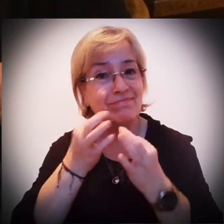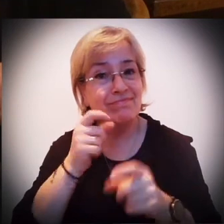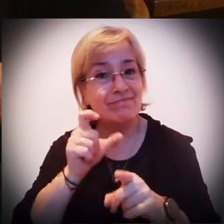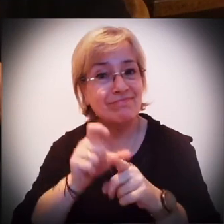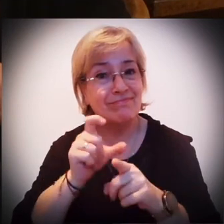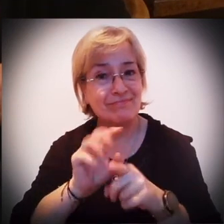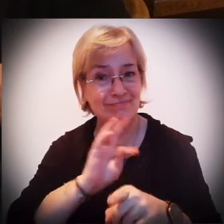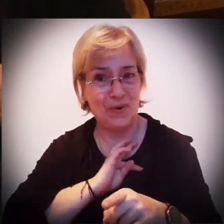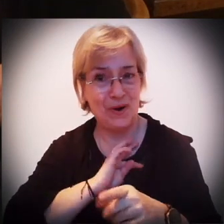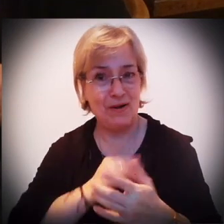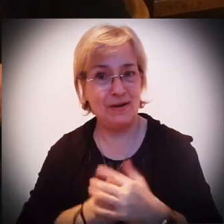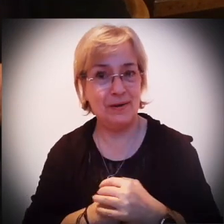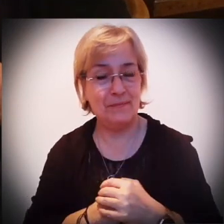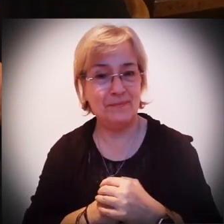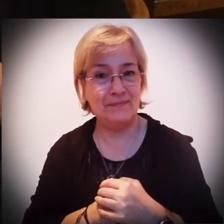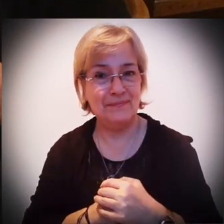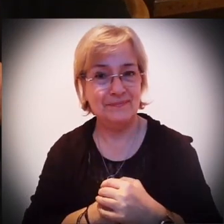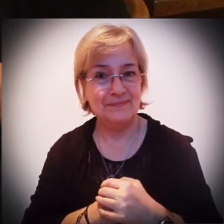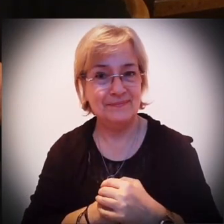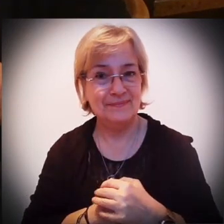dedykację.